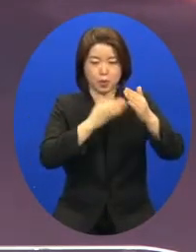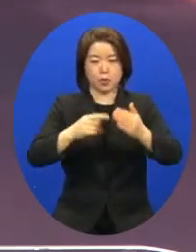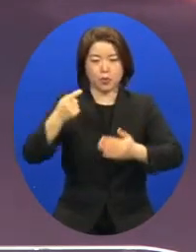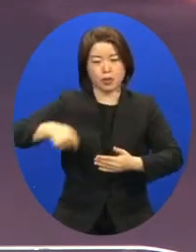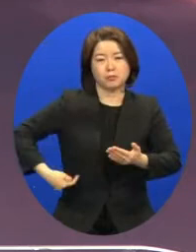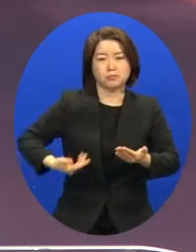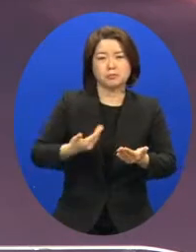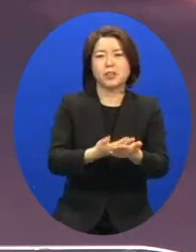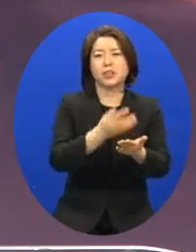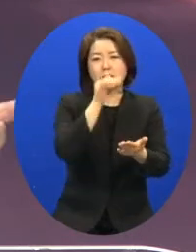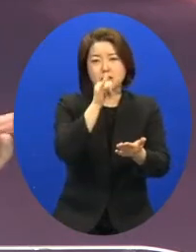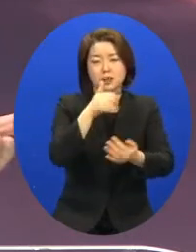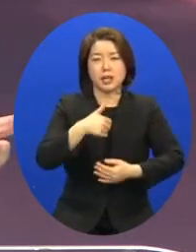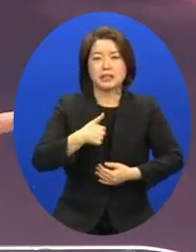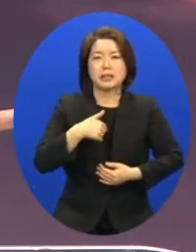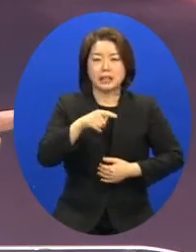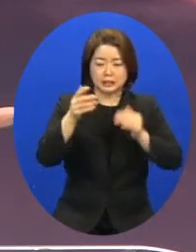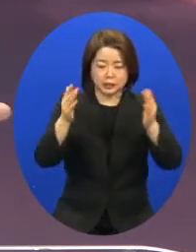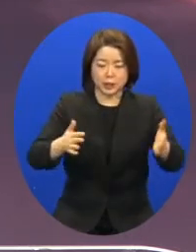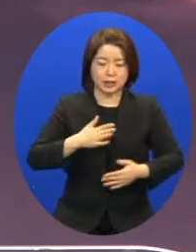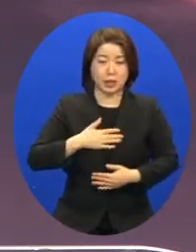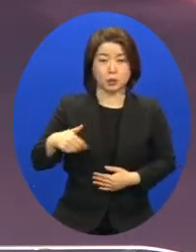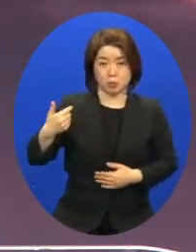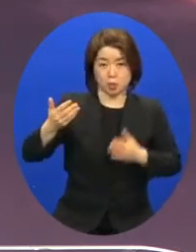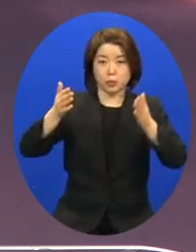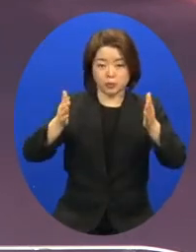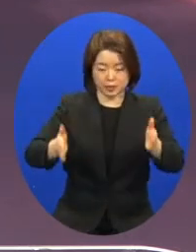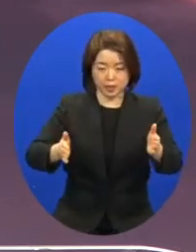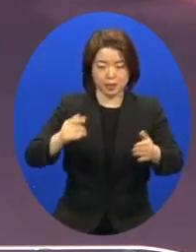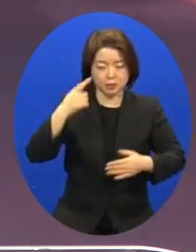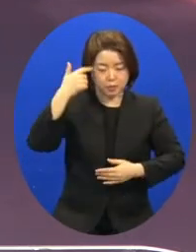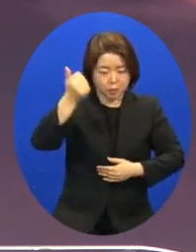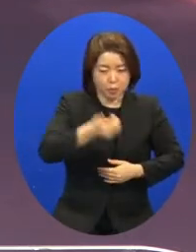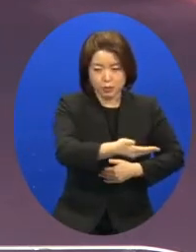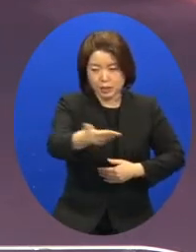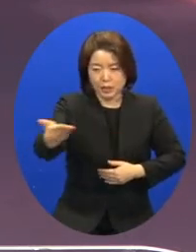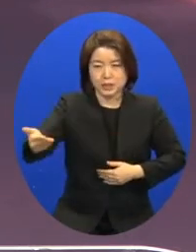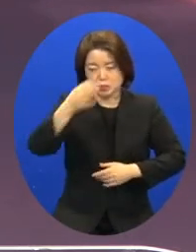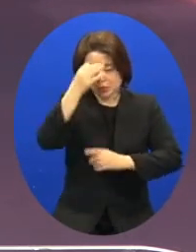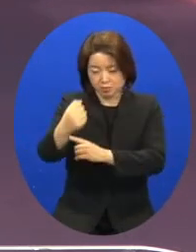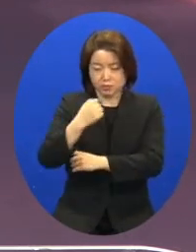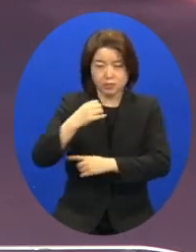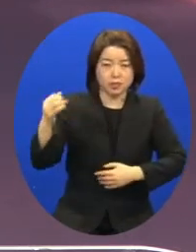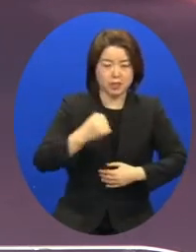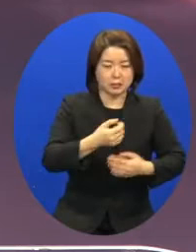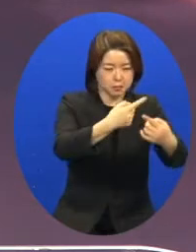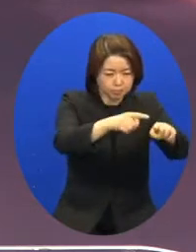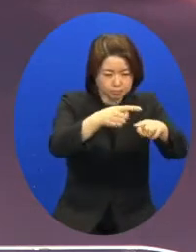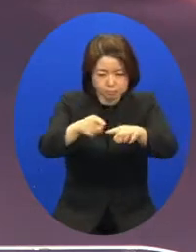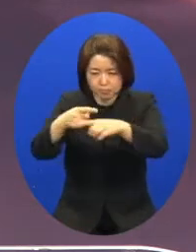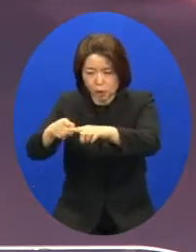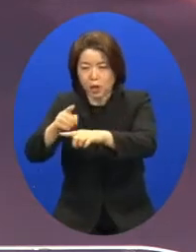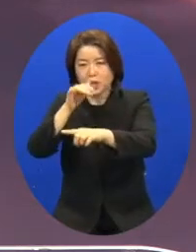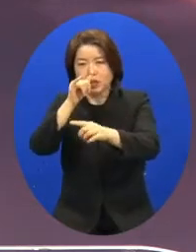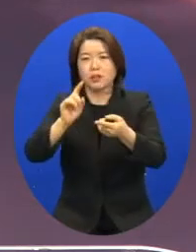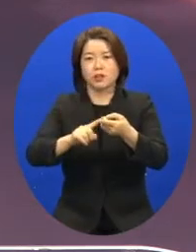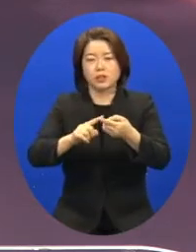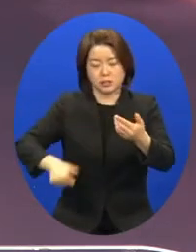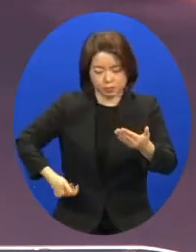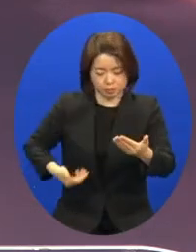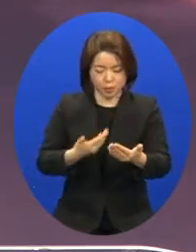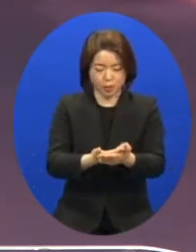했습니다. 제가 그동안에 나도 모르는 사이에 목사님들을 능력을 가지고 평가하고 있었던 것을